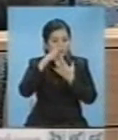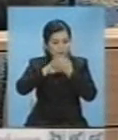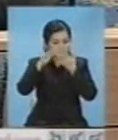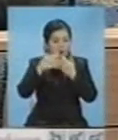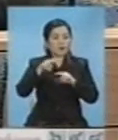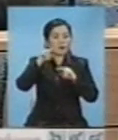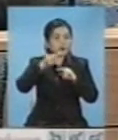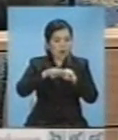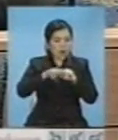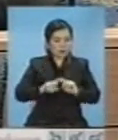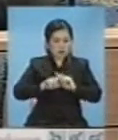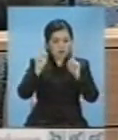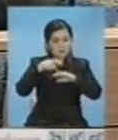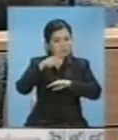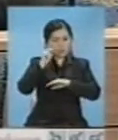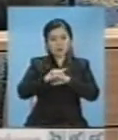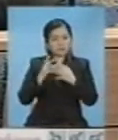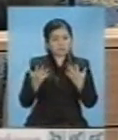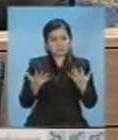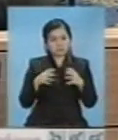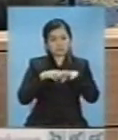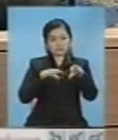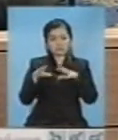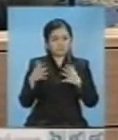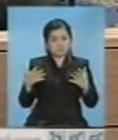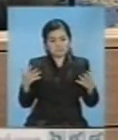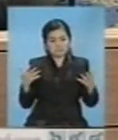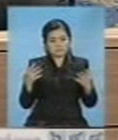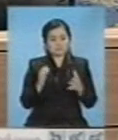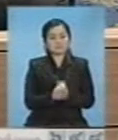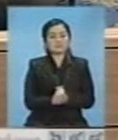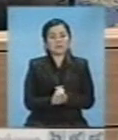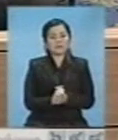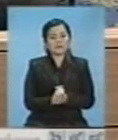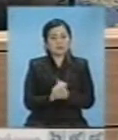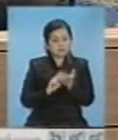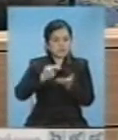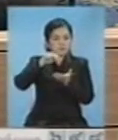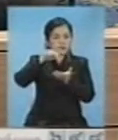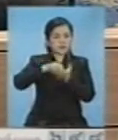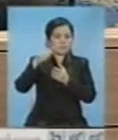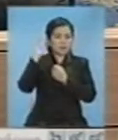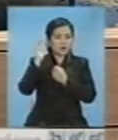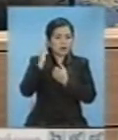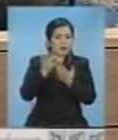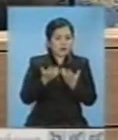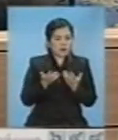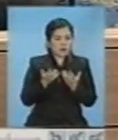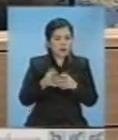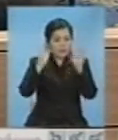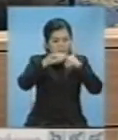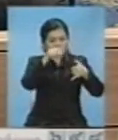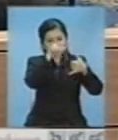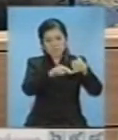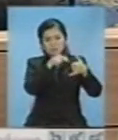ผมไม่เห็นว่าท่านประธานได้ดำเนินการเรื่องนี้อย่างไรเลยพฤติกรรมเหล่านี้ครับเมื่อวานเนี่ยขออภัยท่านประธานนิดนึงครับท่านสุนัย